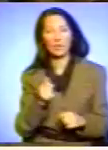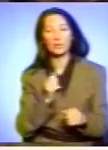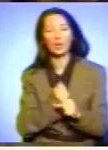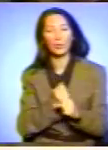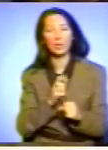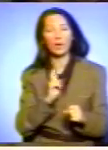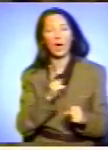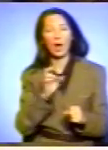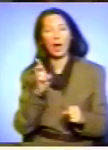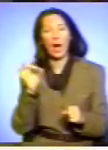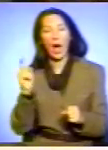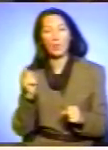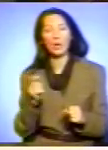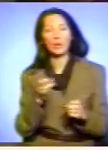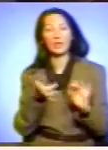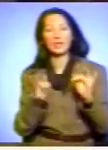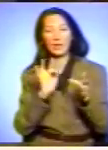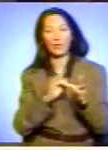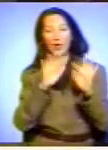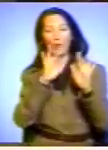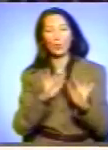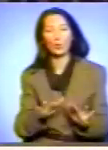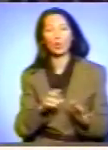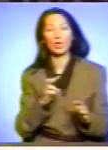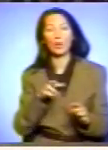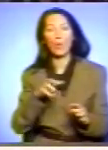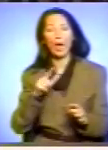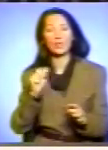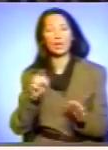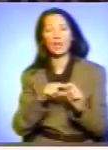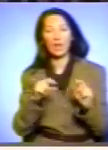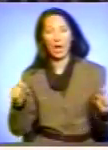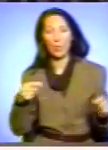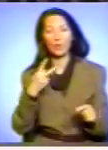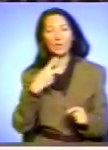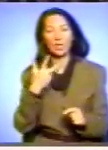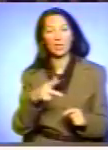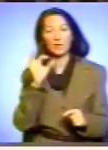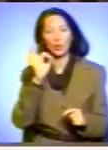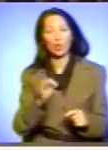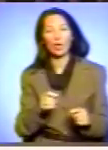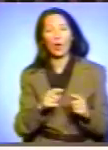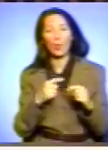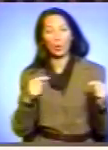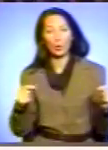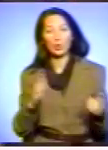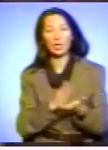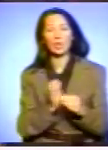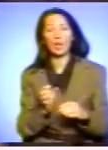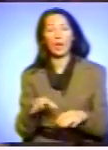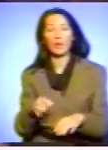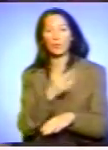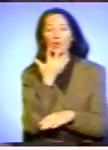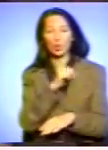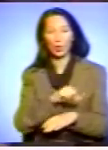систем передачі даних. Це комп'ютерні, магістральні та абонентські кабелі. 20-30% продукції підприємства йде на експорт. Президент Віктор Янукович